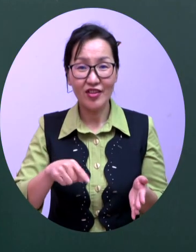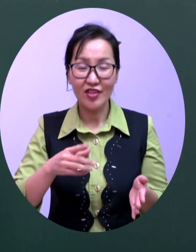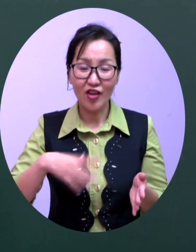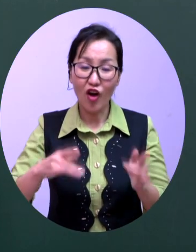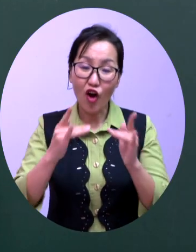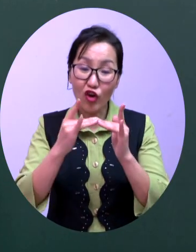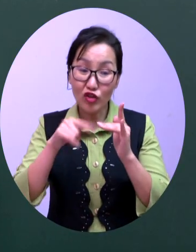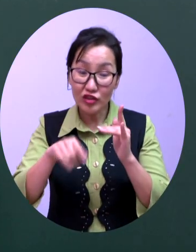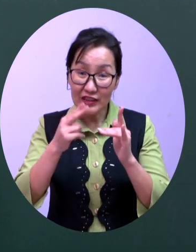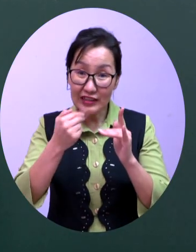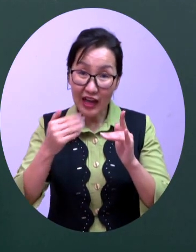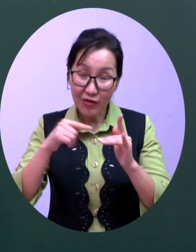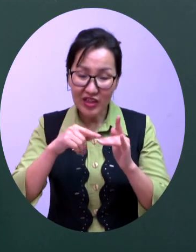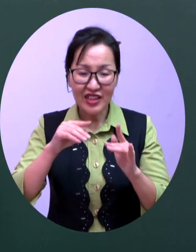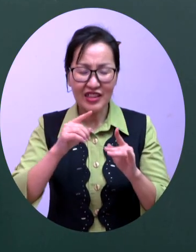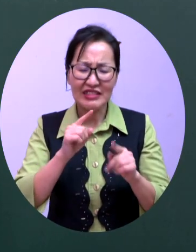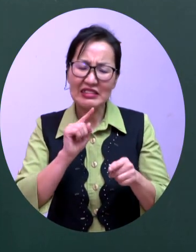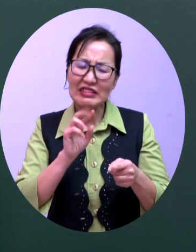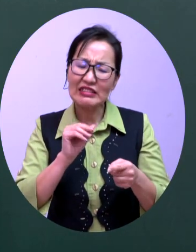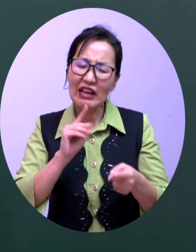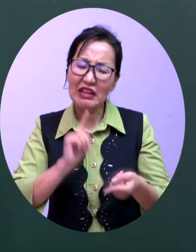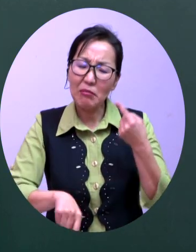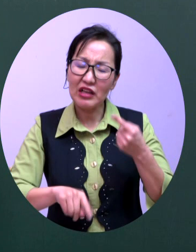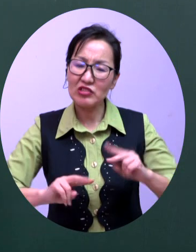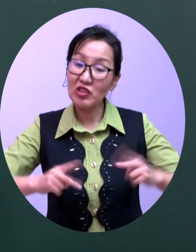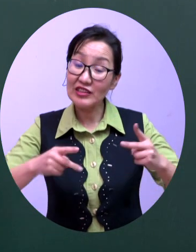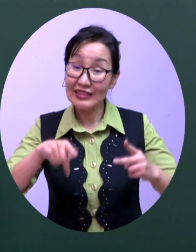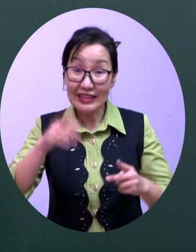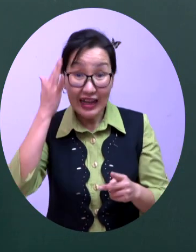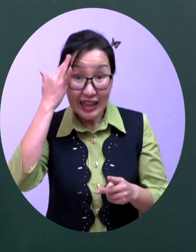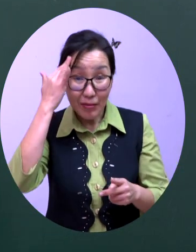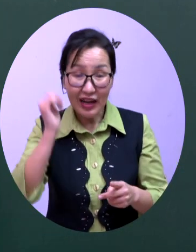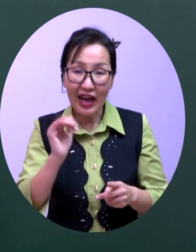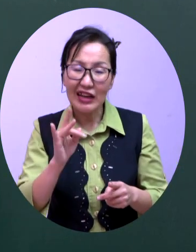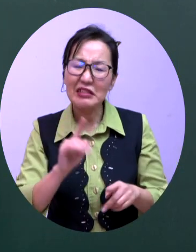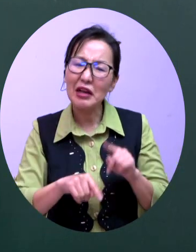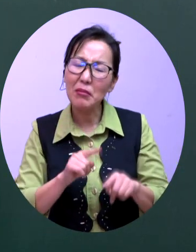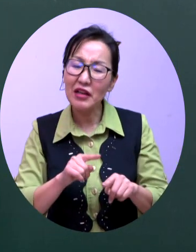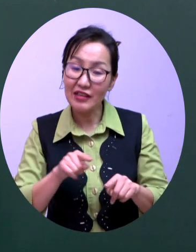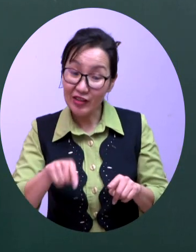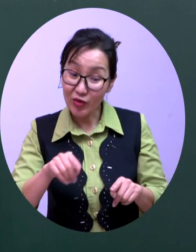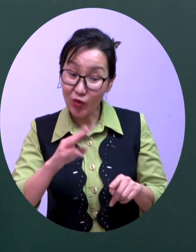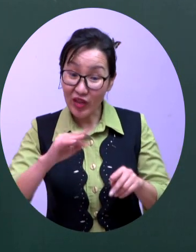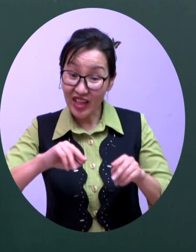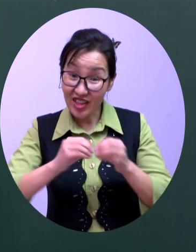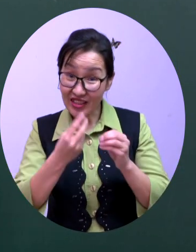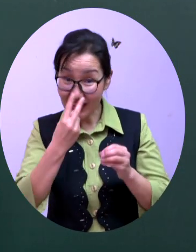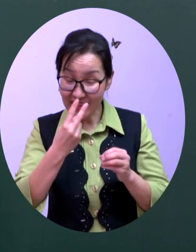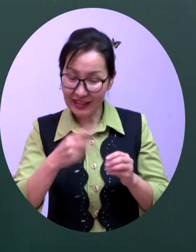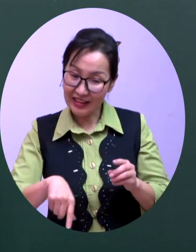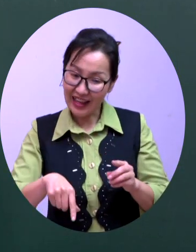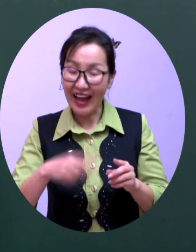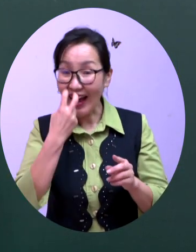ор хүнчлийн даавгаа хийх хялбар аргатай танилцсан хүүхдүүдээ туяагийн ээжийн хийж байгааг ажиглаарай. Дараа нь